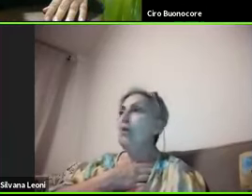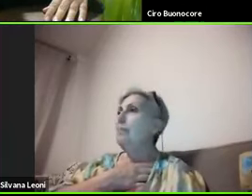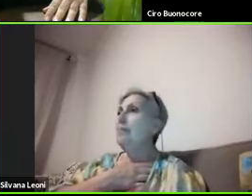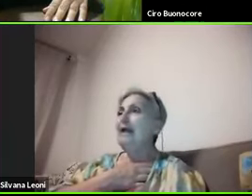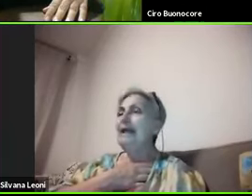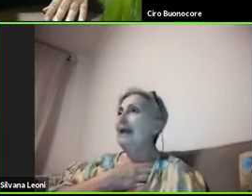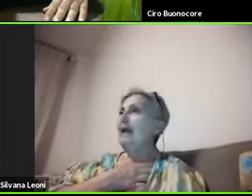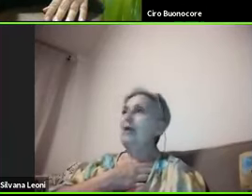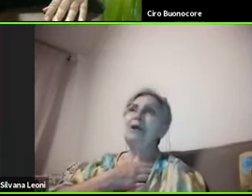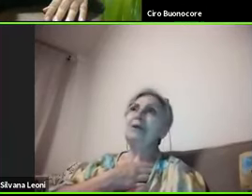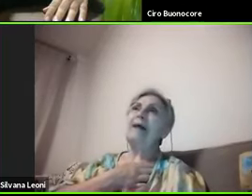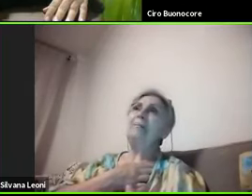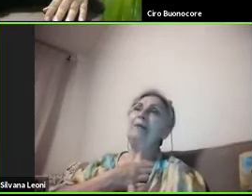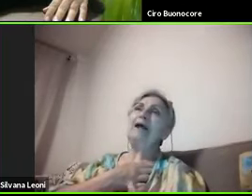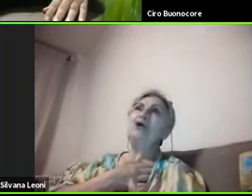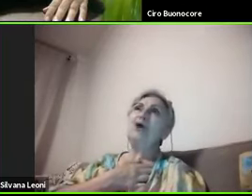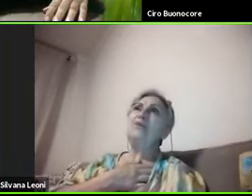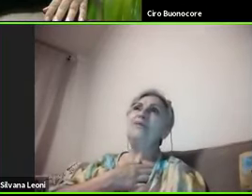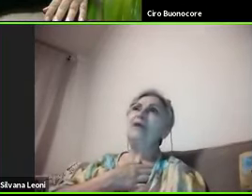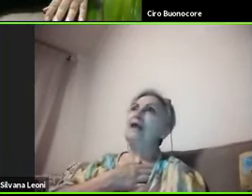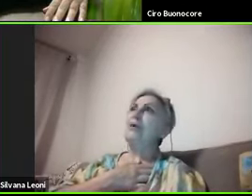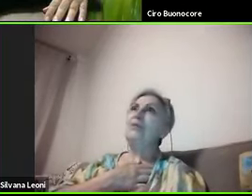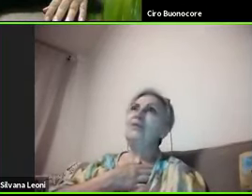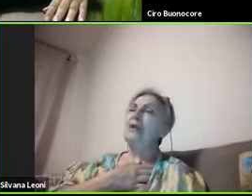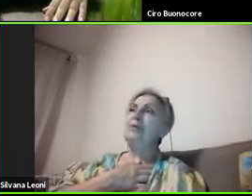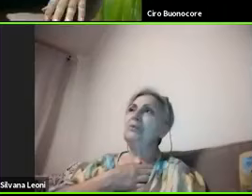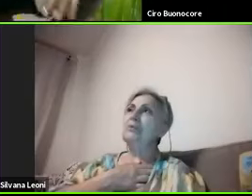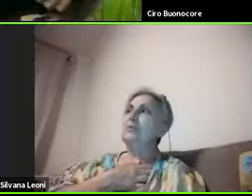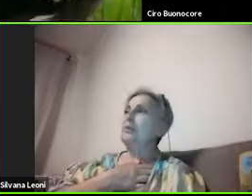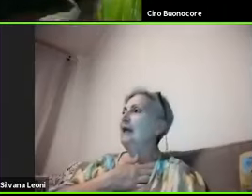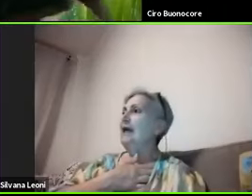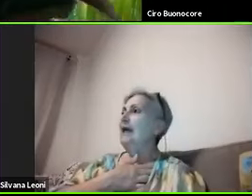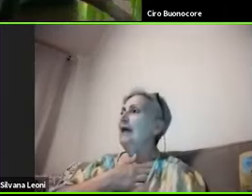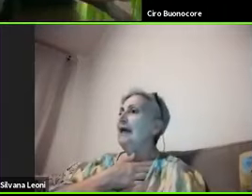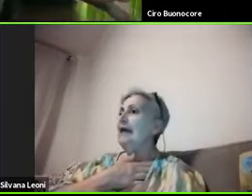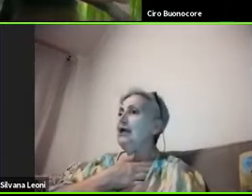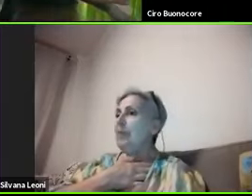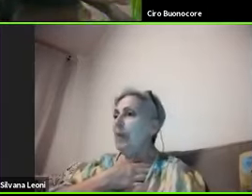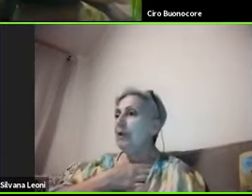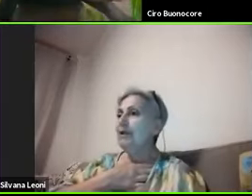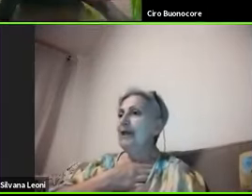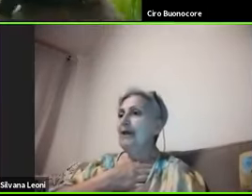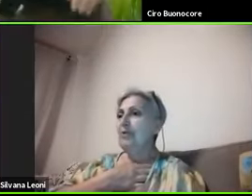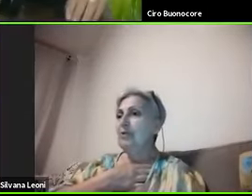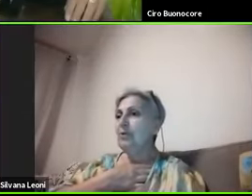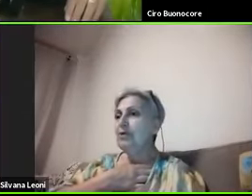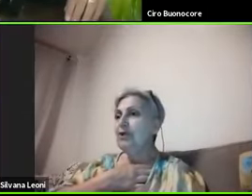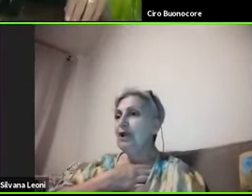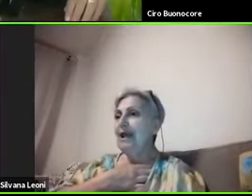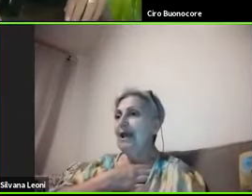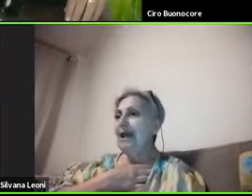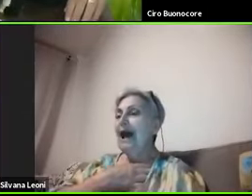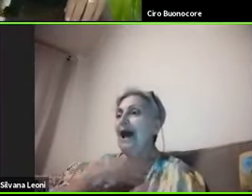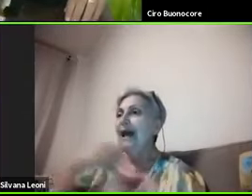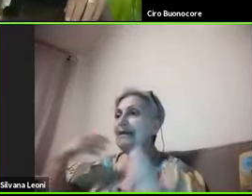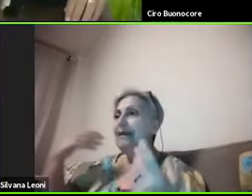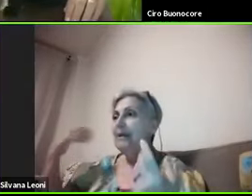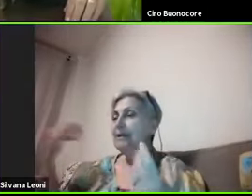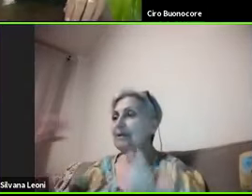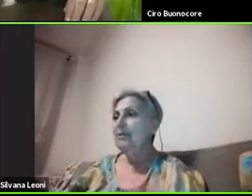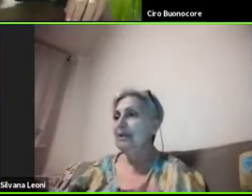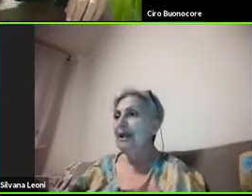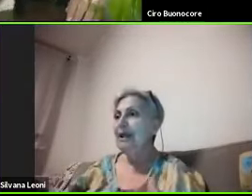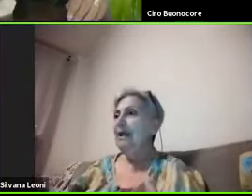so perché, io dico sempre che c'è un filo conduttore, che ci porta a conoscere